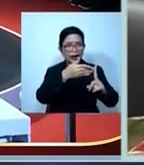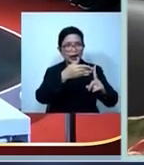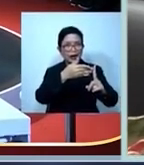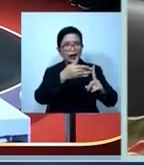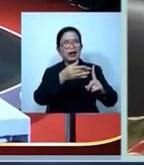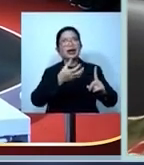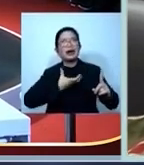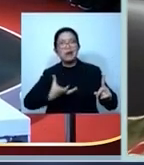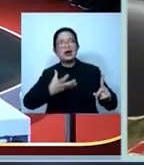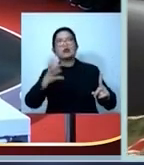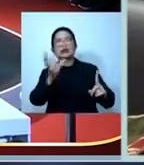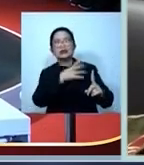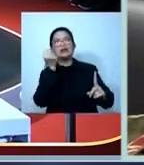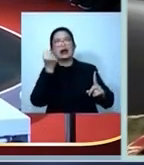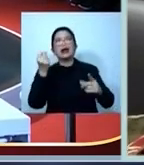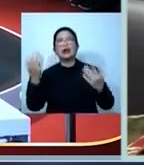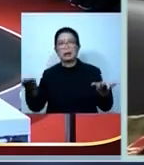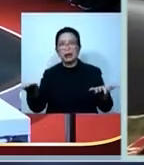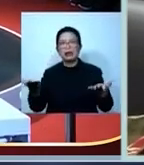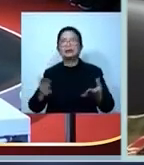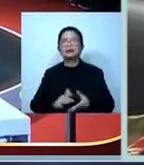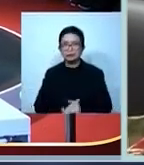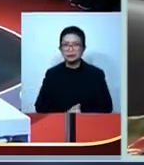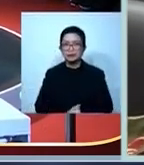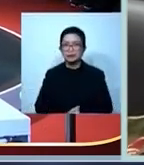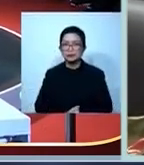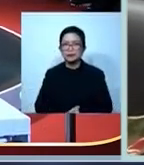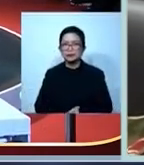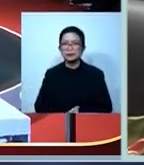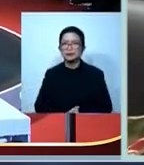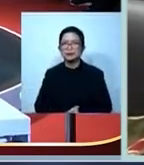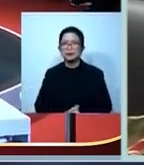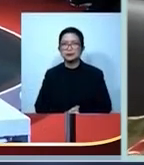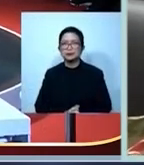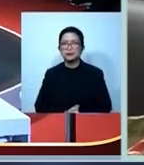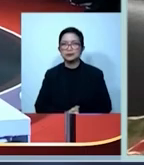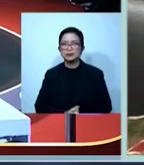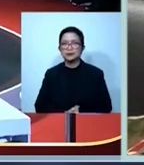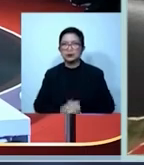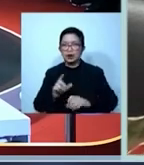tahun 97 gitu. Kejadiannya mungkin sudah